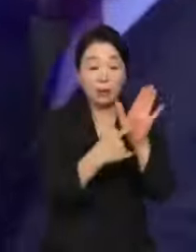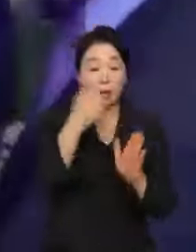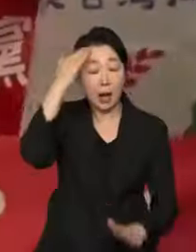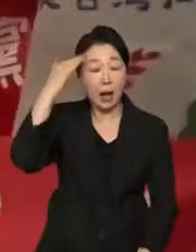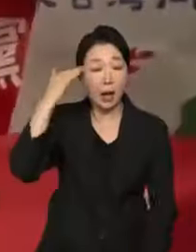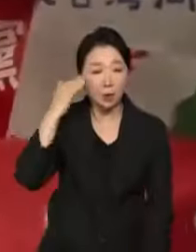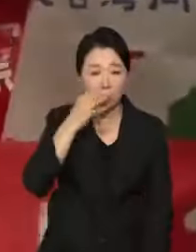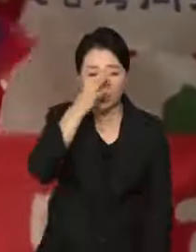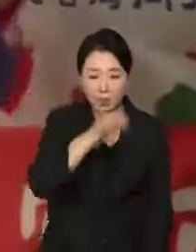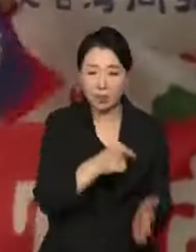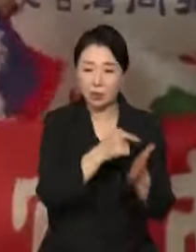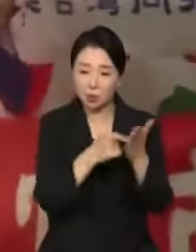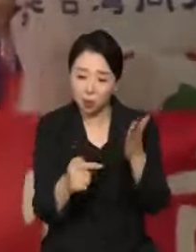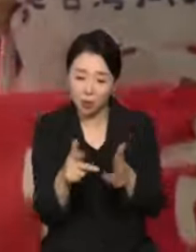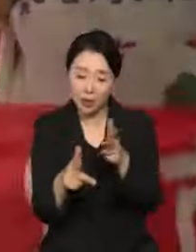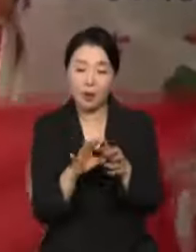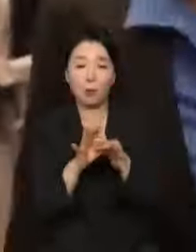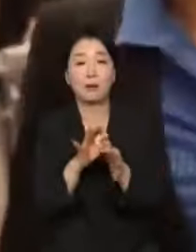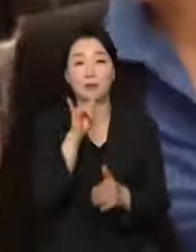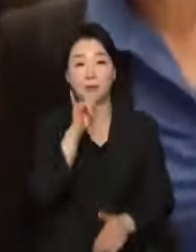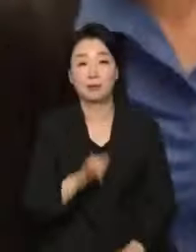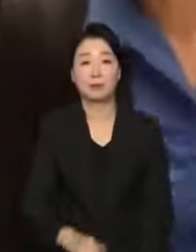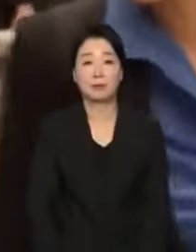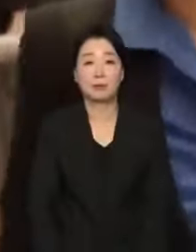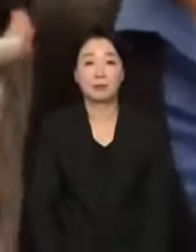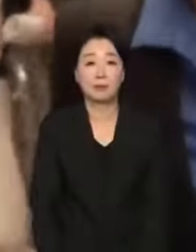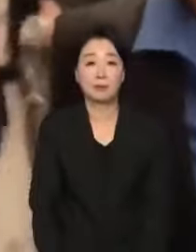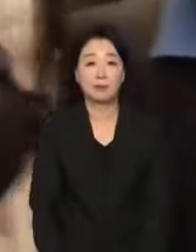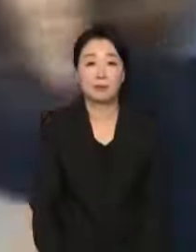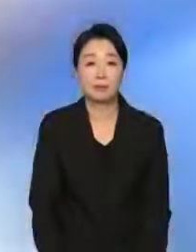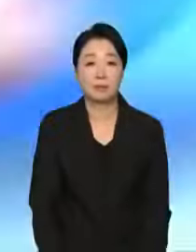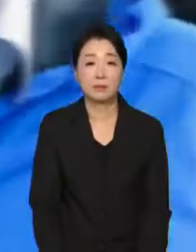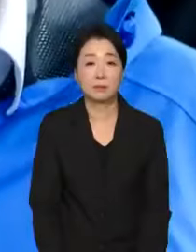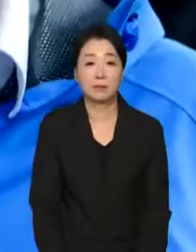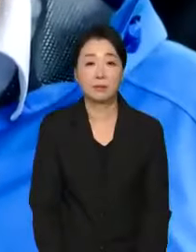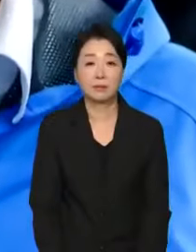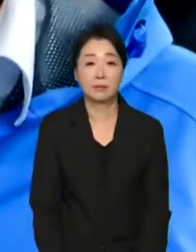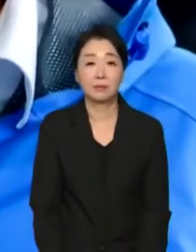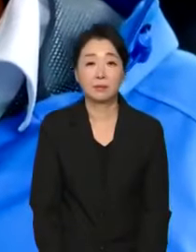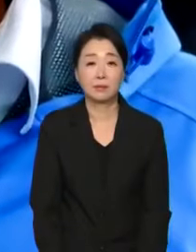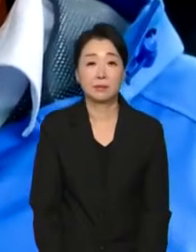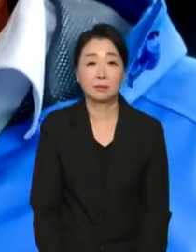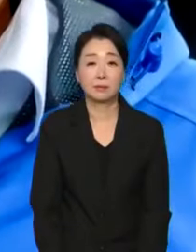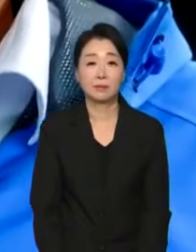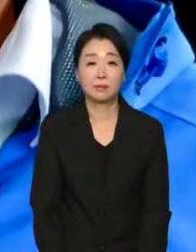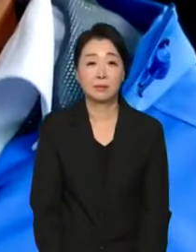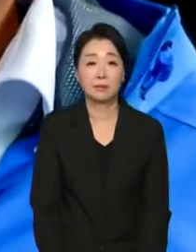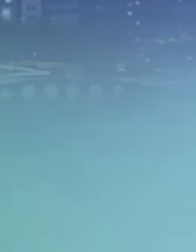산업에도 영향을 미칠 것으로 예상됩니다. JTBC 이재승입니다.